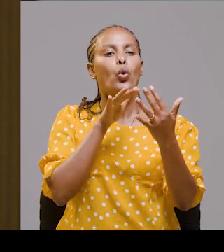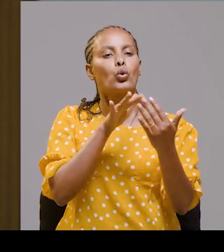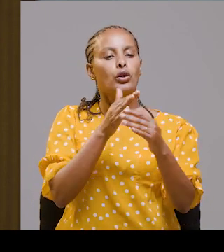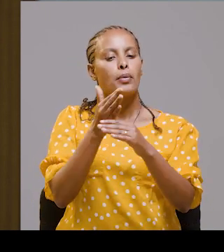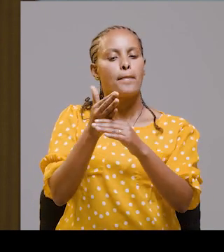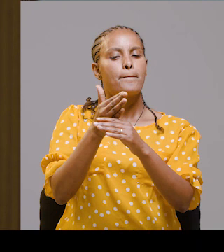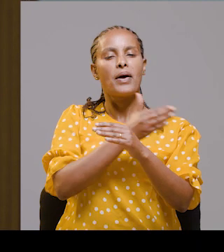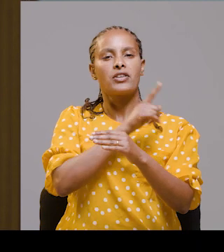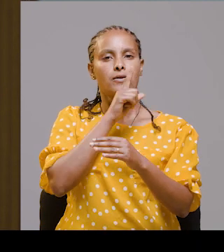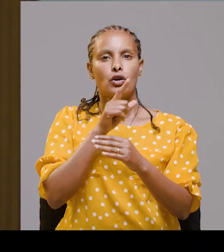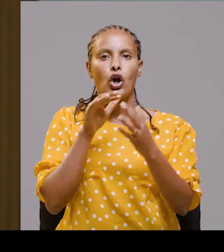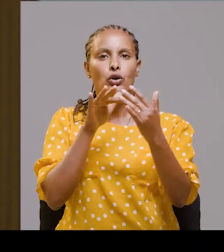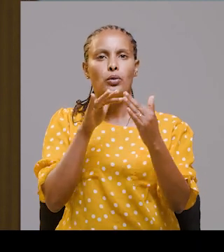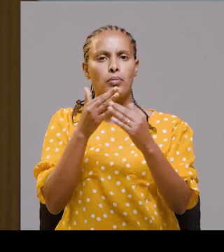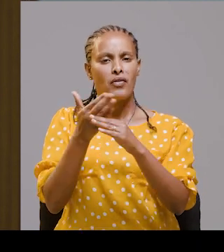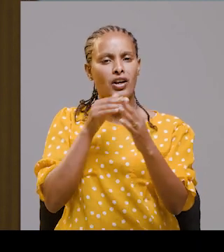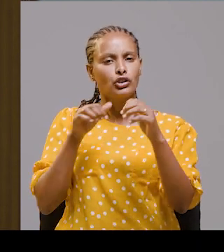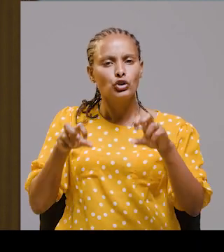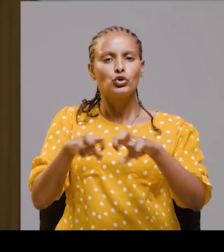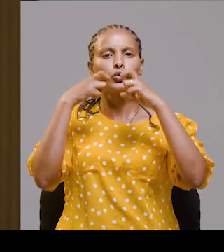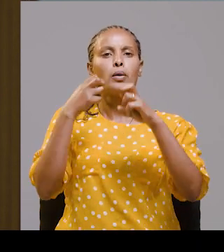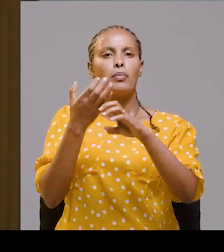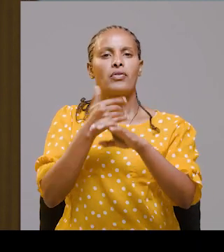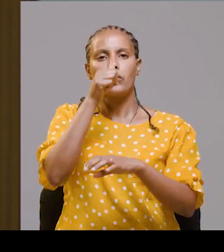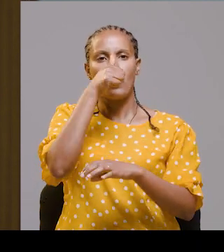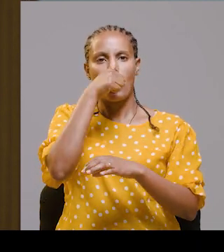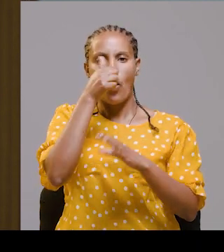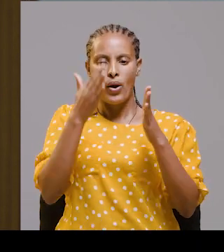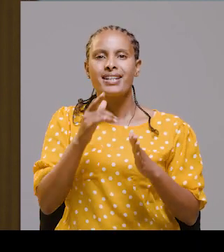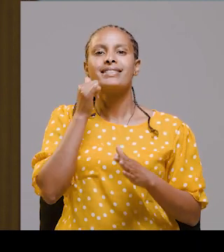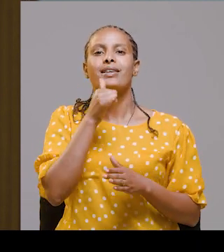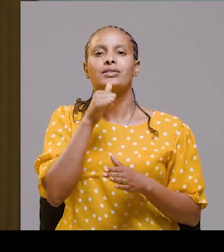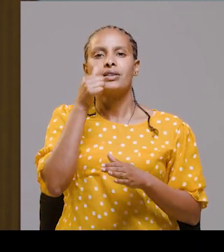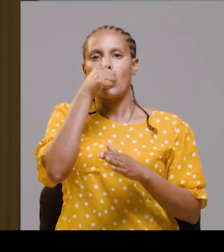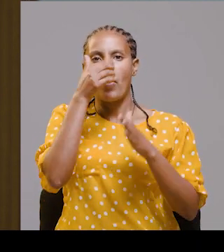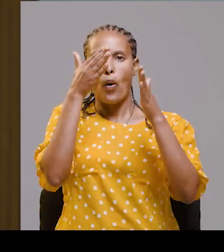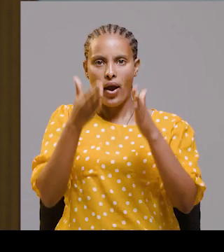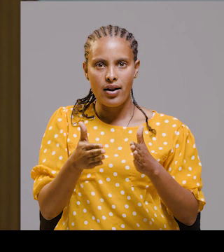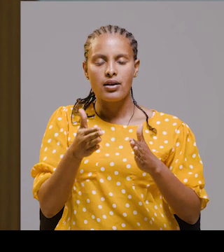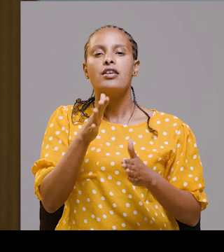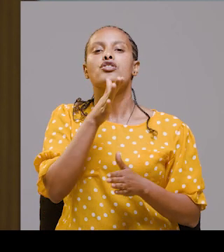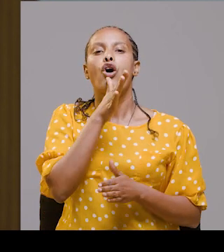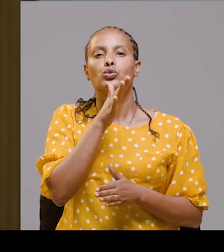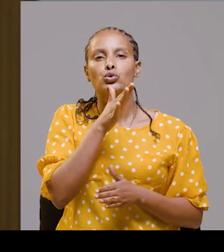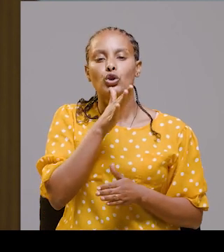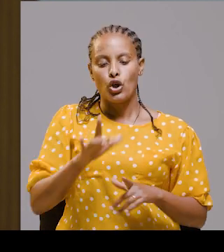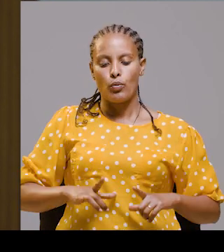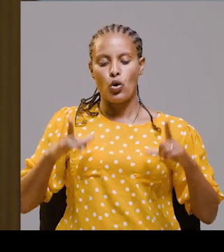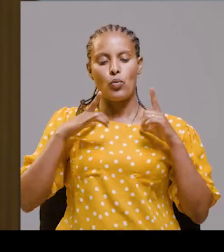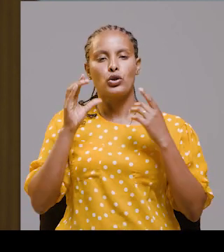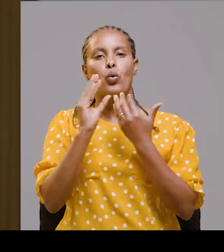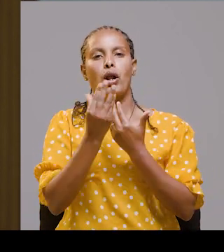ከጦርነቱ በፊት ነው። እንግዲህ ከጦርነቱ ከግጭቱም በፊት የኢትዮጵያን ሴቶች ኢትዮጵያን እናቶች የሚኖሩበት